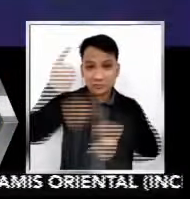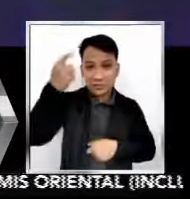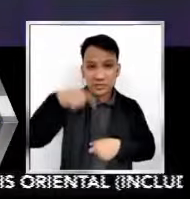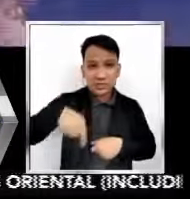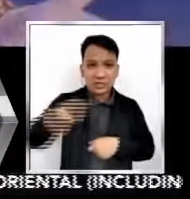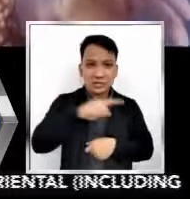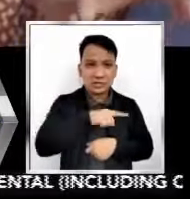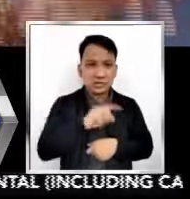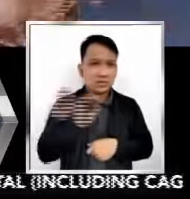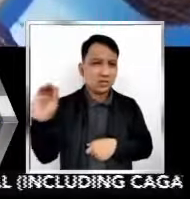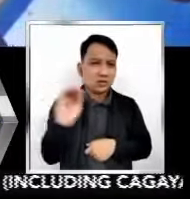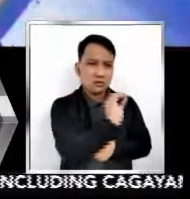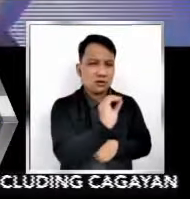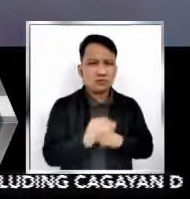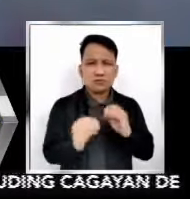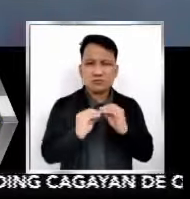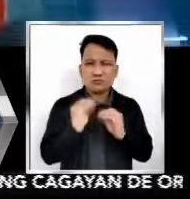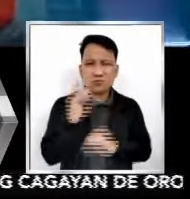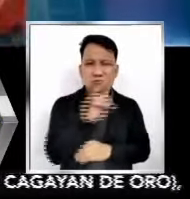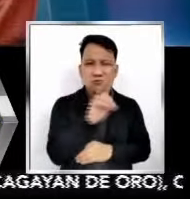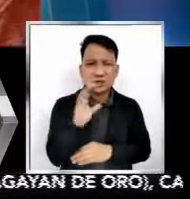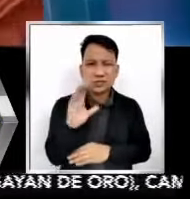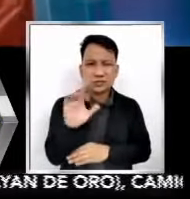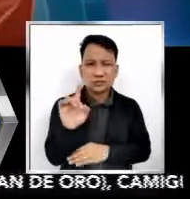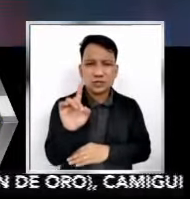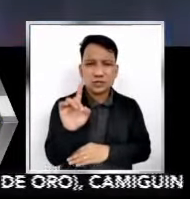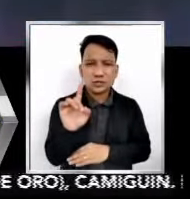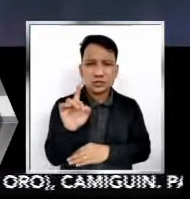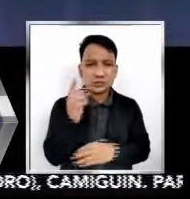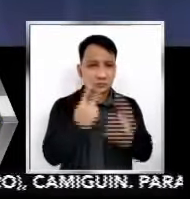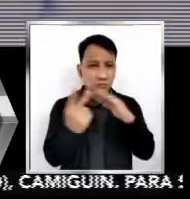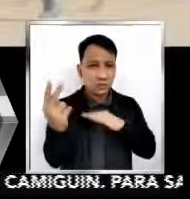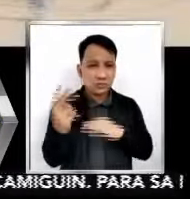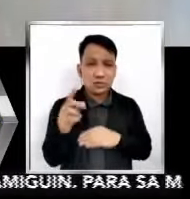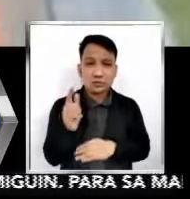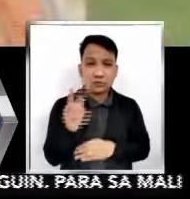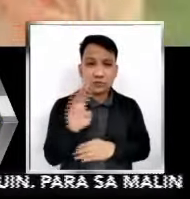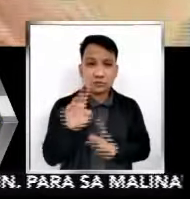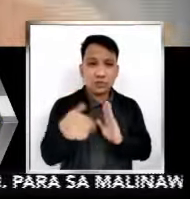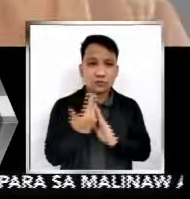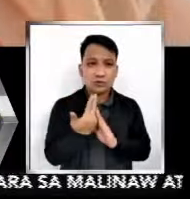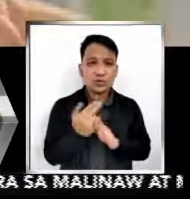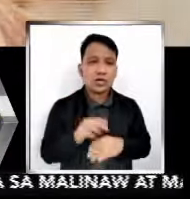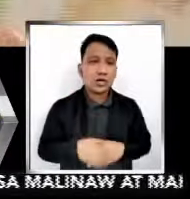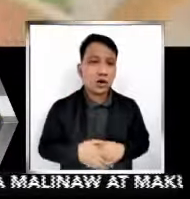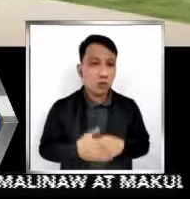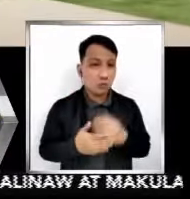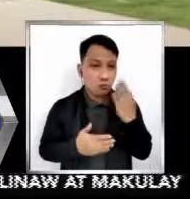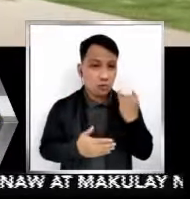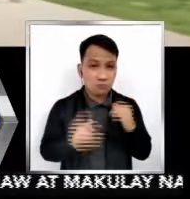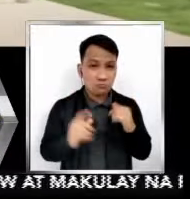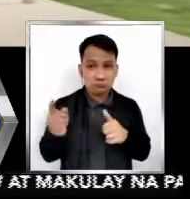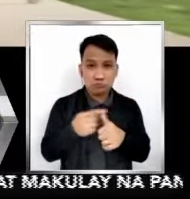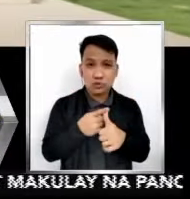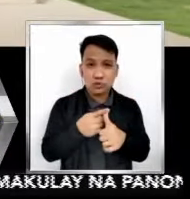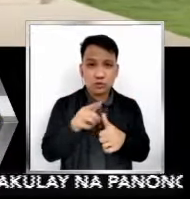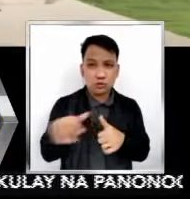than 101 million views in 24 hours. Para naman sa first all-English song nila